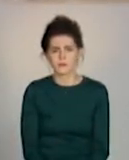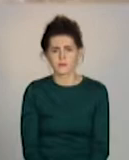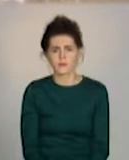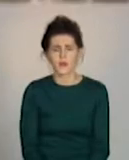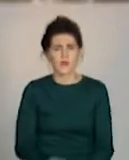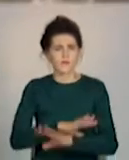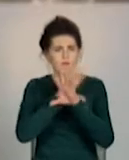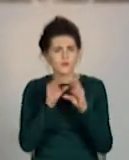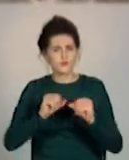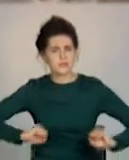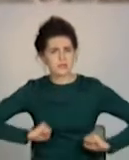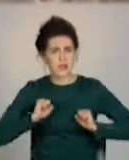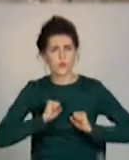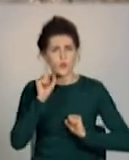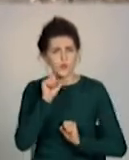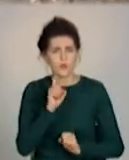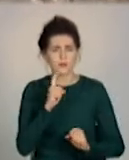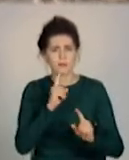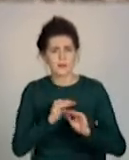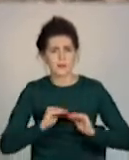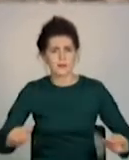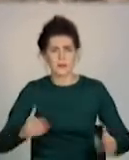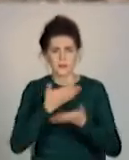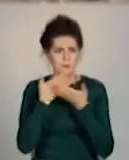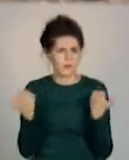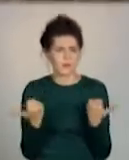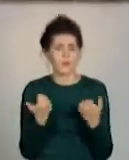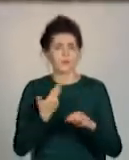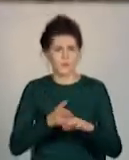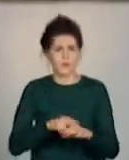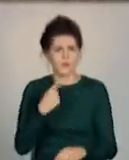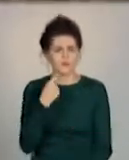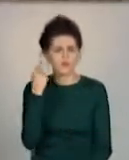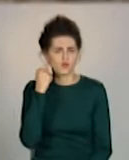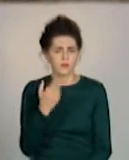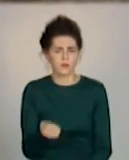Попри всі зусилля України, тиші на передовій все одно немає. Ганна